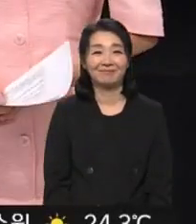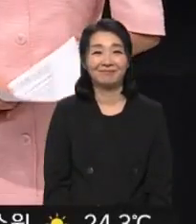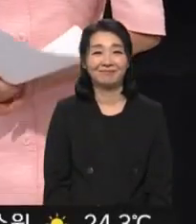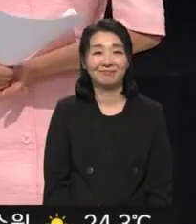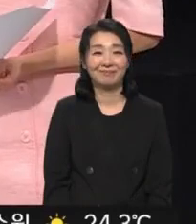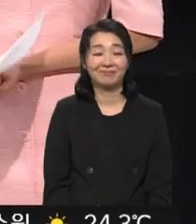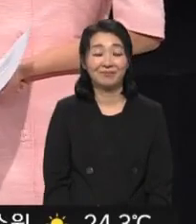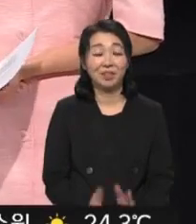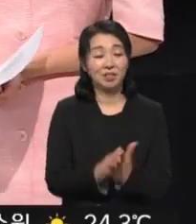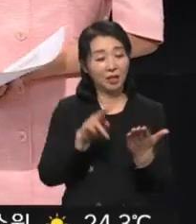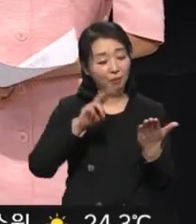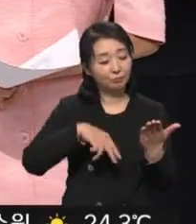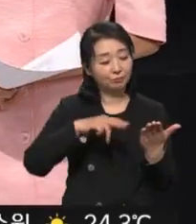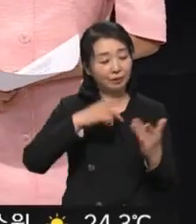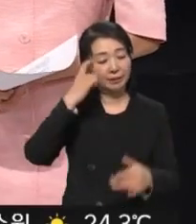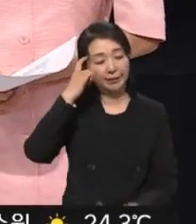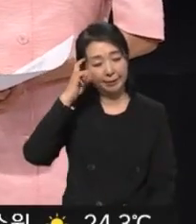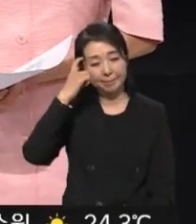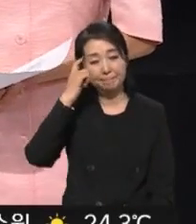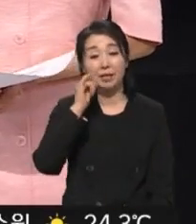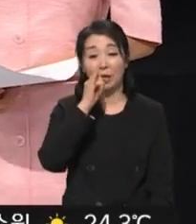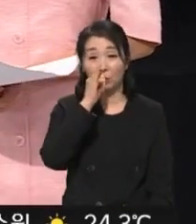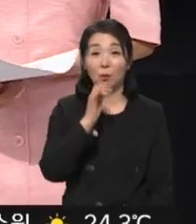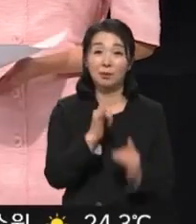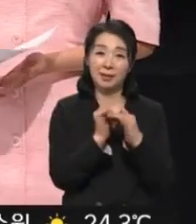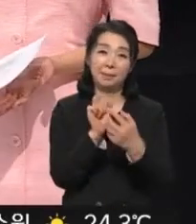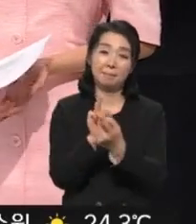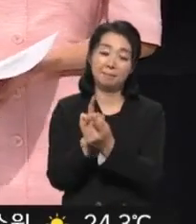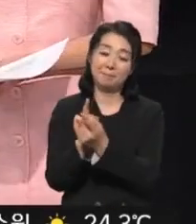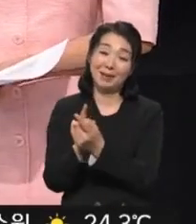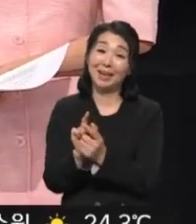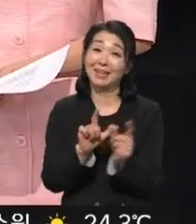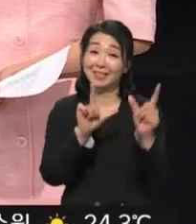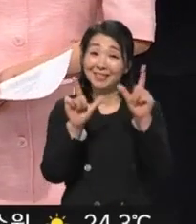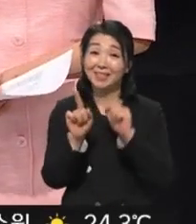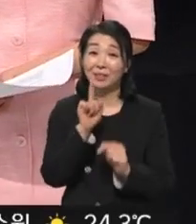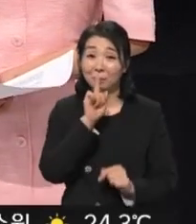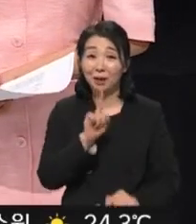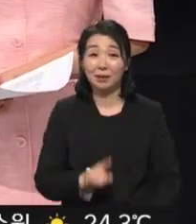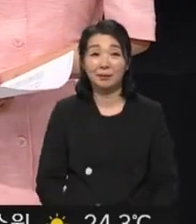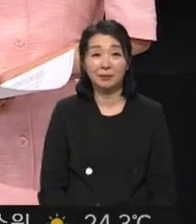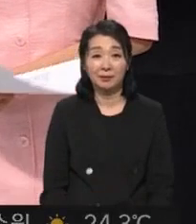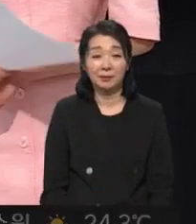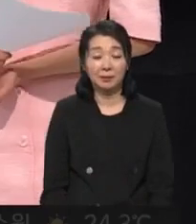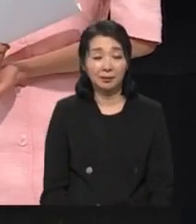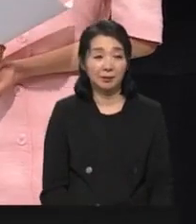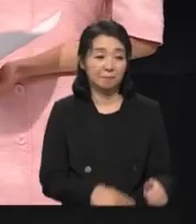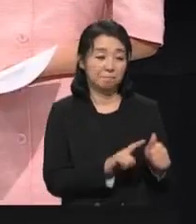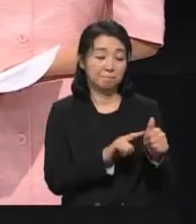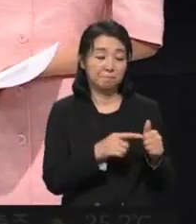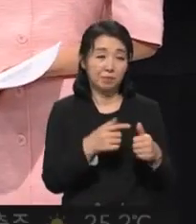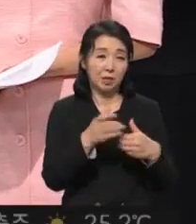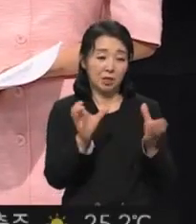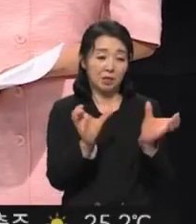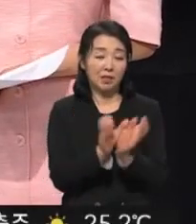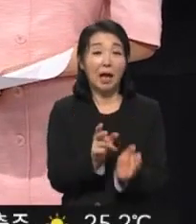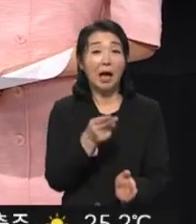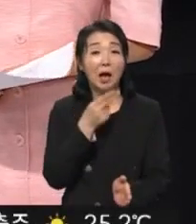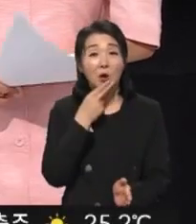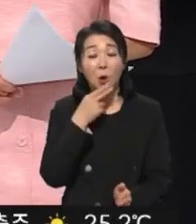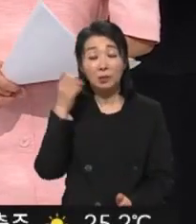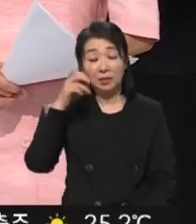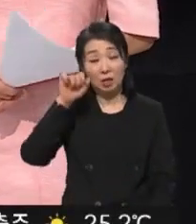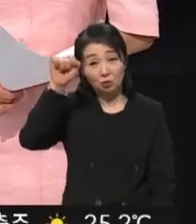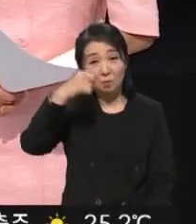네, 그동안 책도 보고 생각도 하고 사람들도 만나고 지냈다는 김 최고위원. 자신에 대한 무소속 총선 출마설에